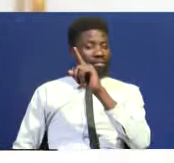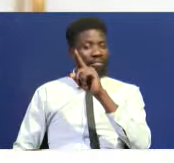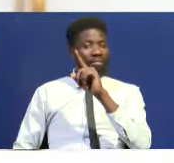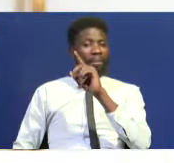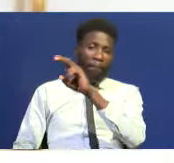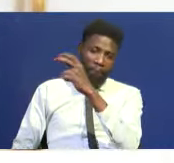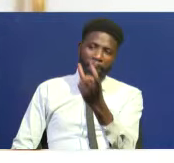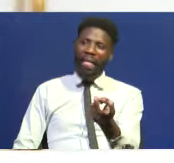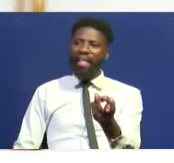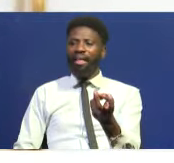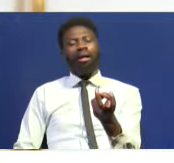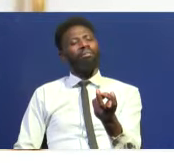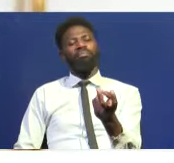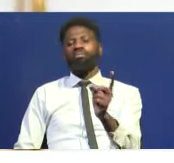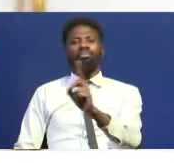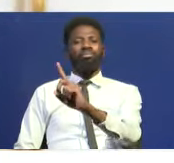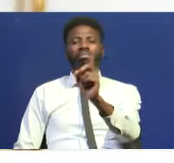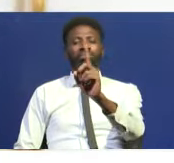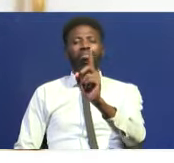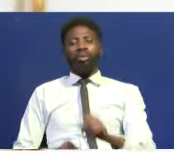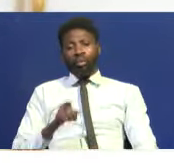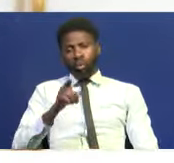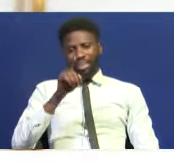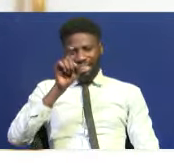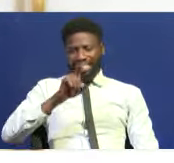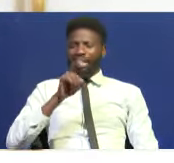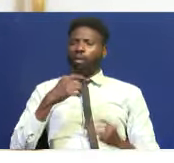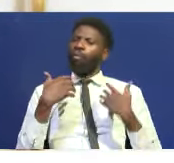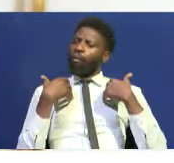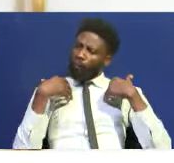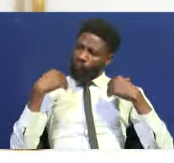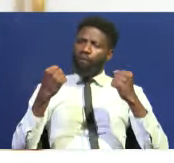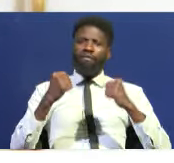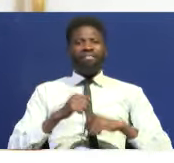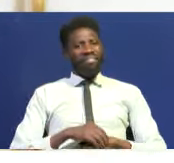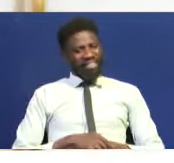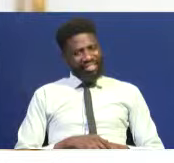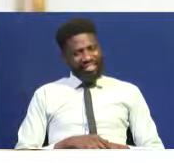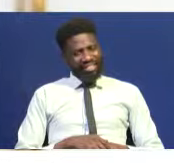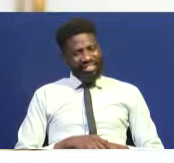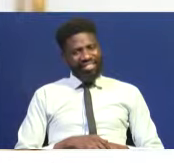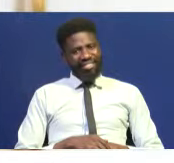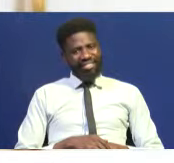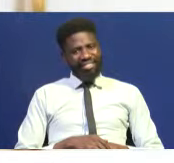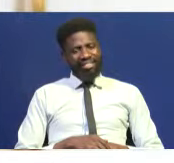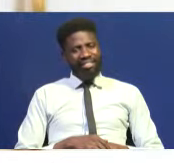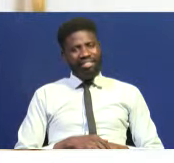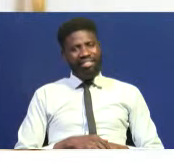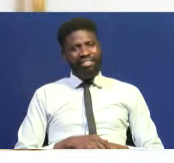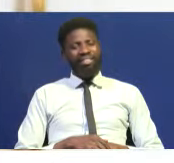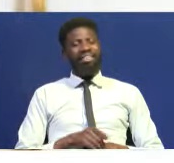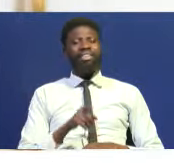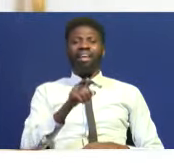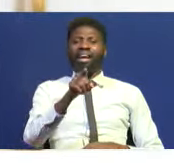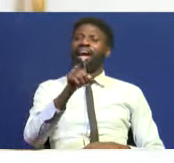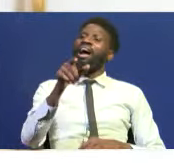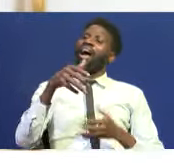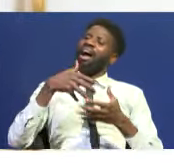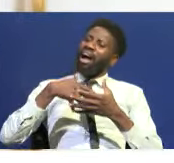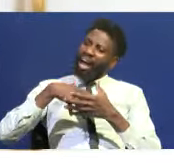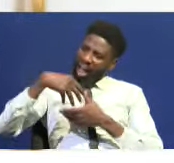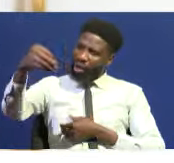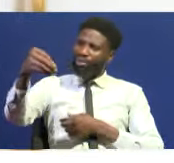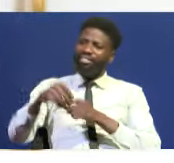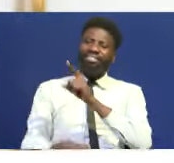gather your courage and strength, go out, look for a beggar, embrace